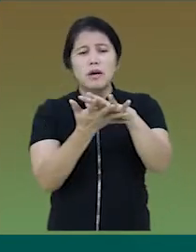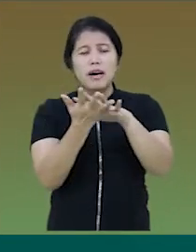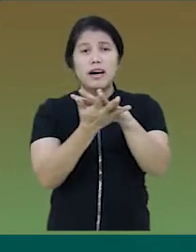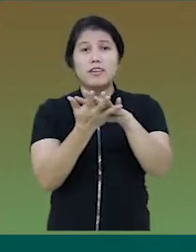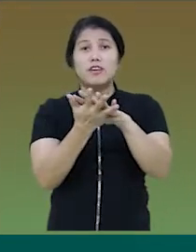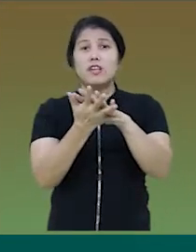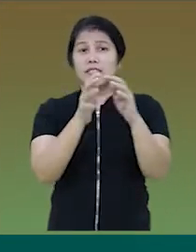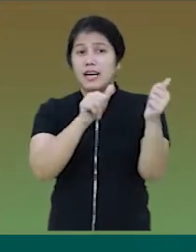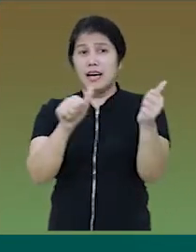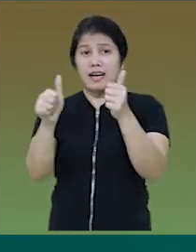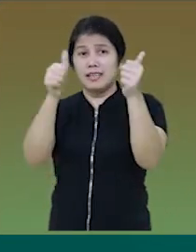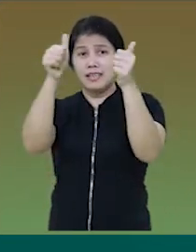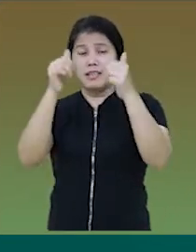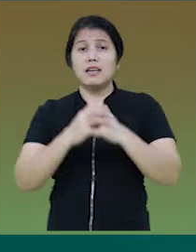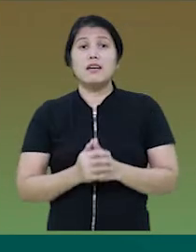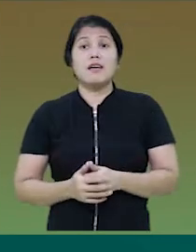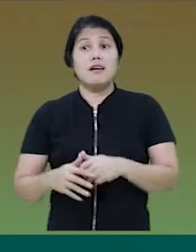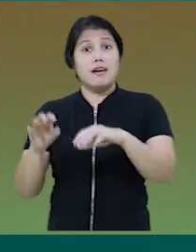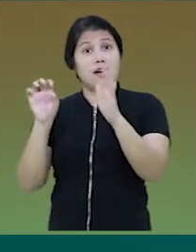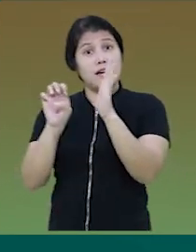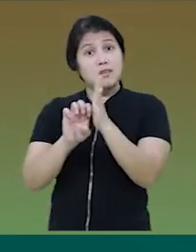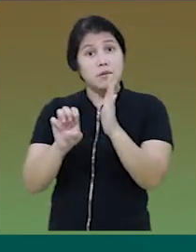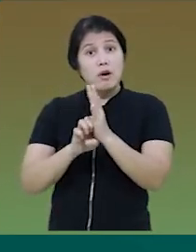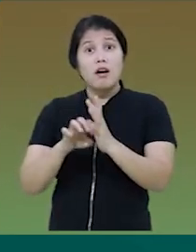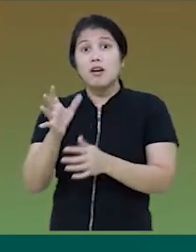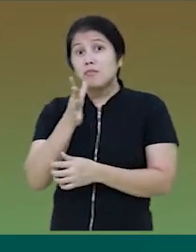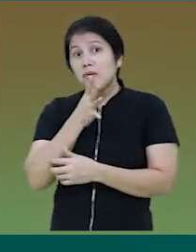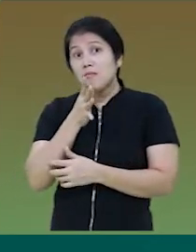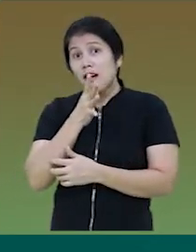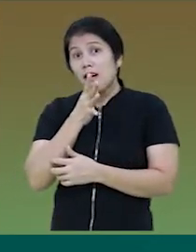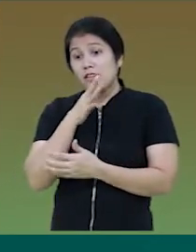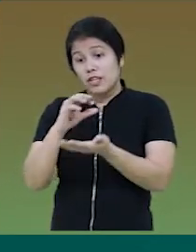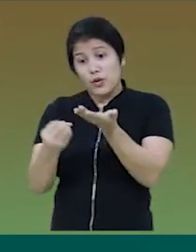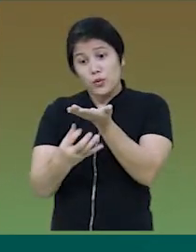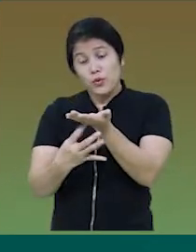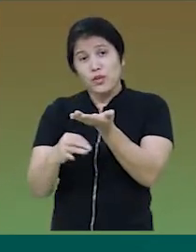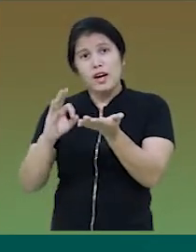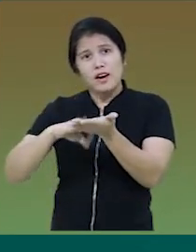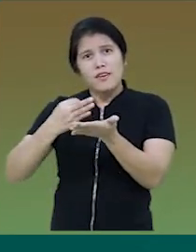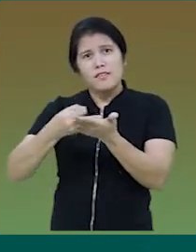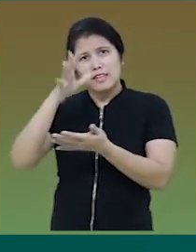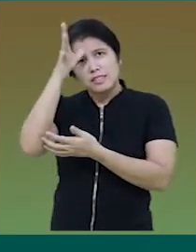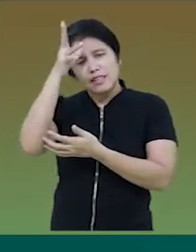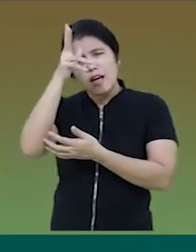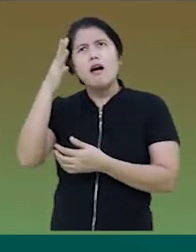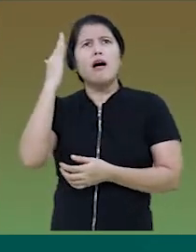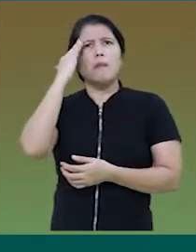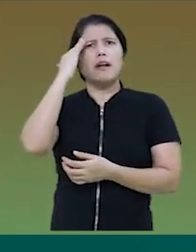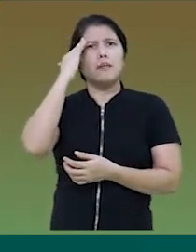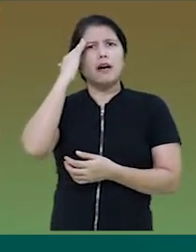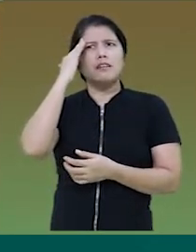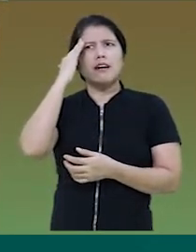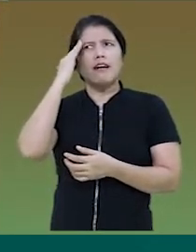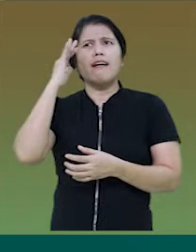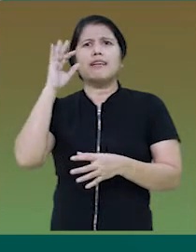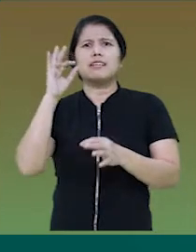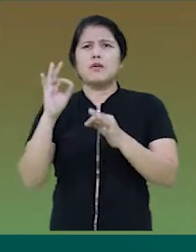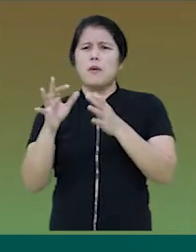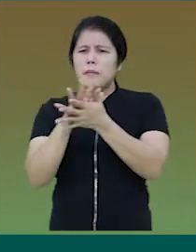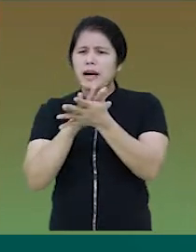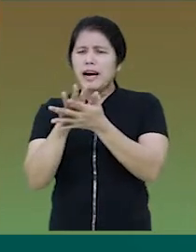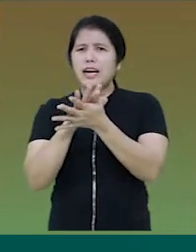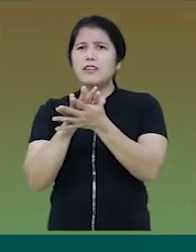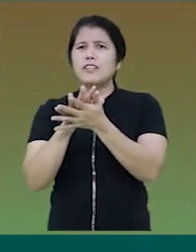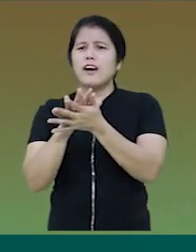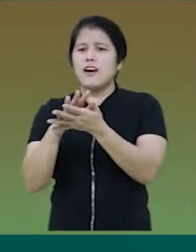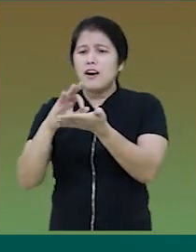hangin. Halimbawa, kapag nagluto ang nanay ninyo ng fried chicken, malalaman ninyo agad ito dahil sa paghalo